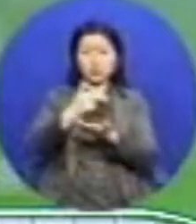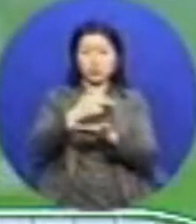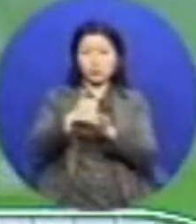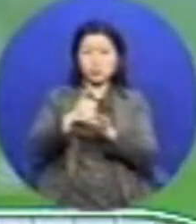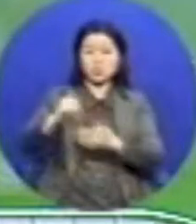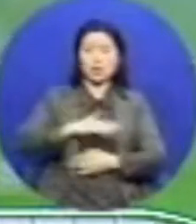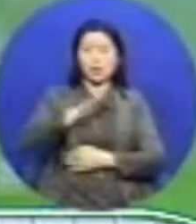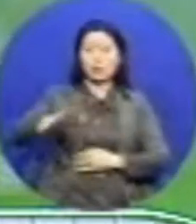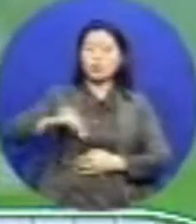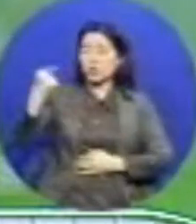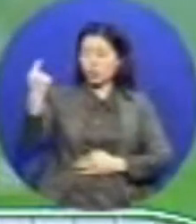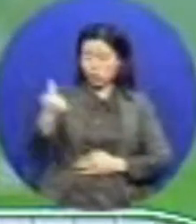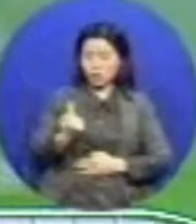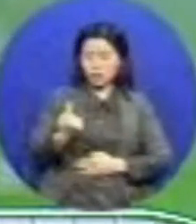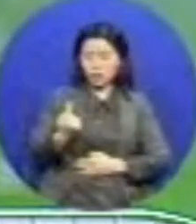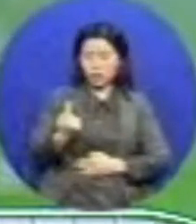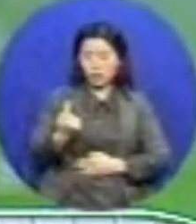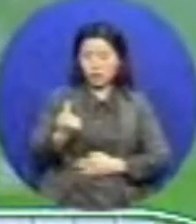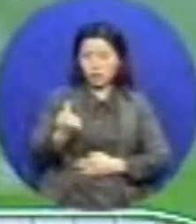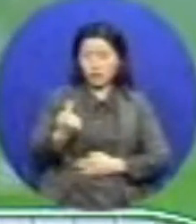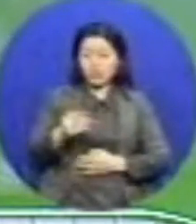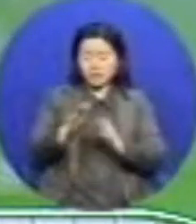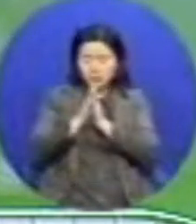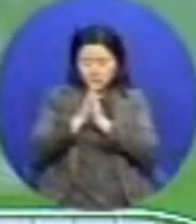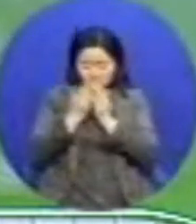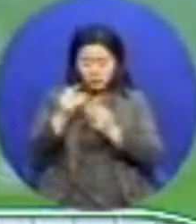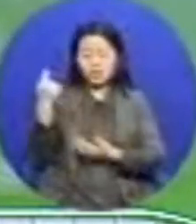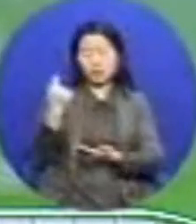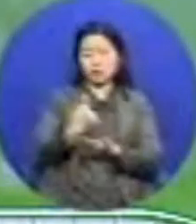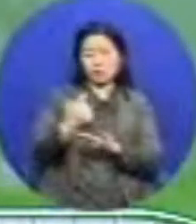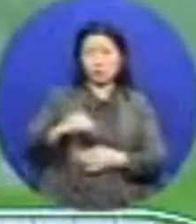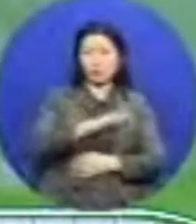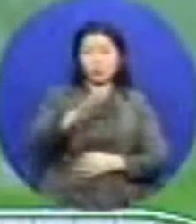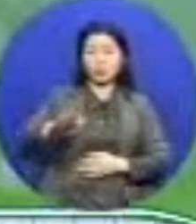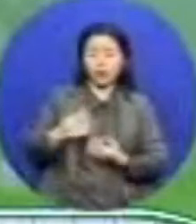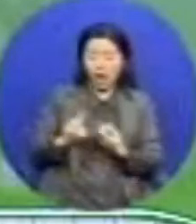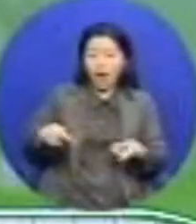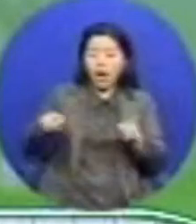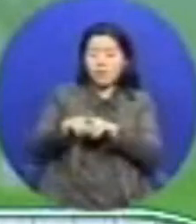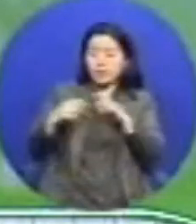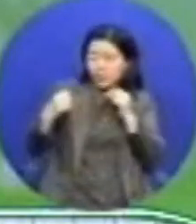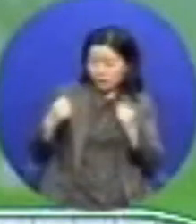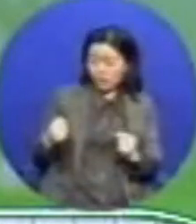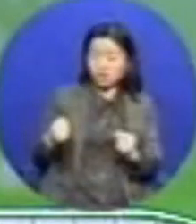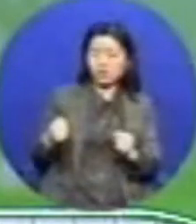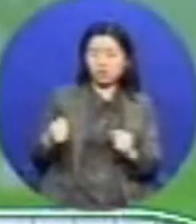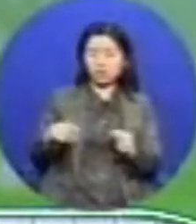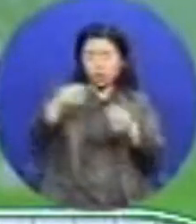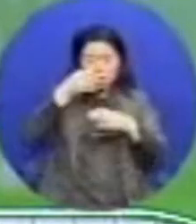오셔서 친히 주님이 우리와 함께 계시는 것을 보여 주시겠다고 하셨어요